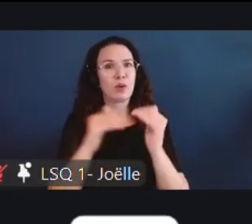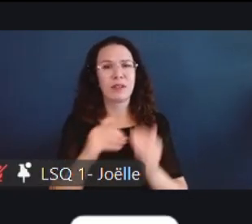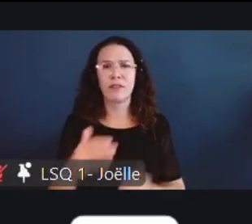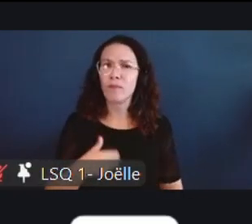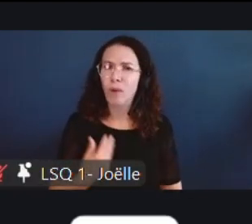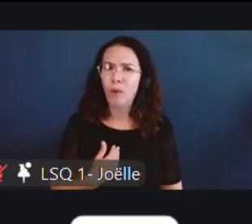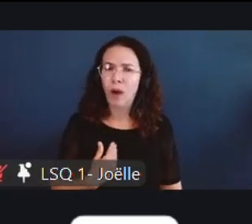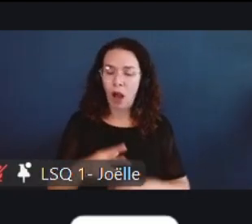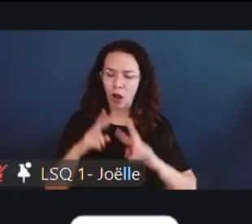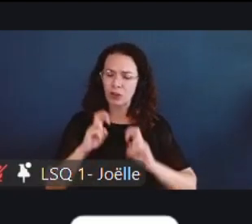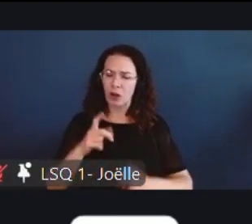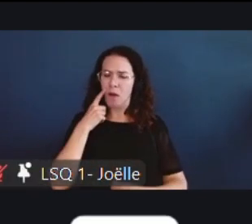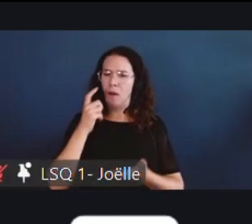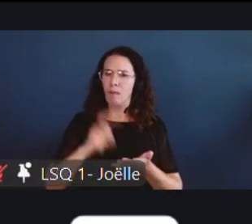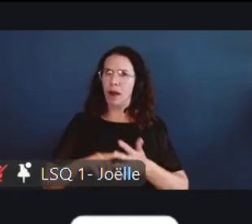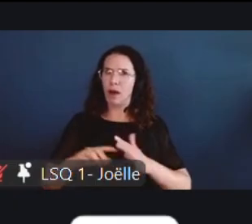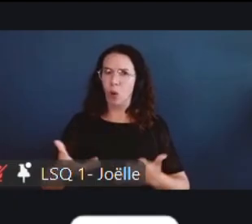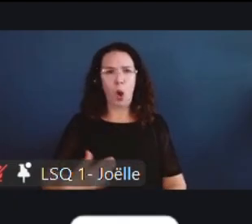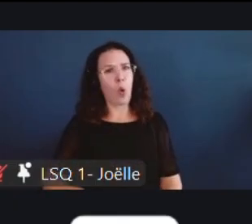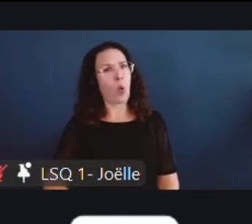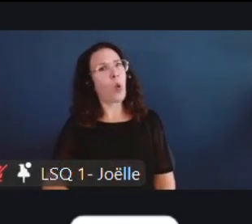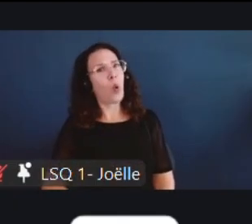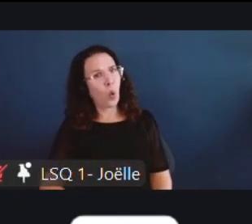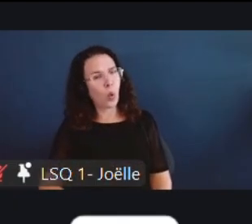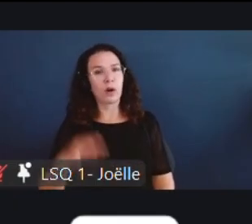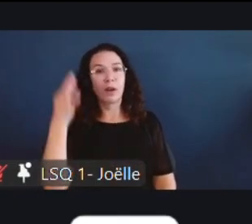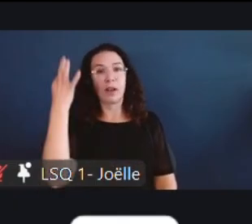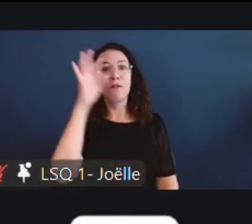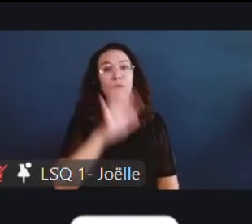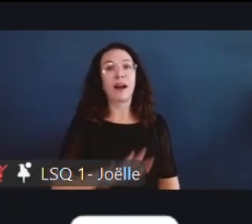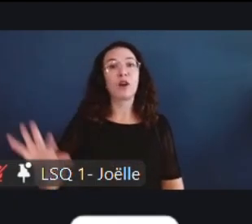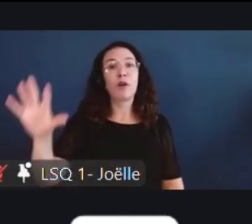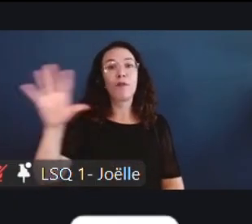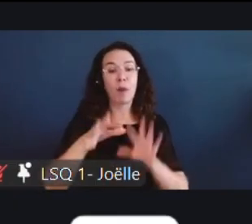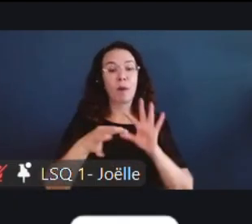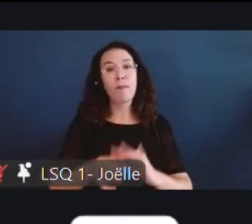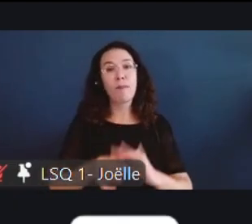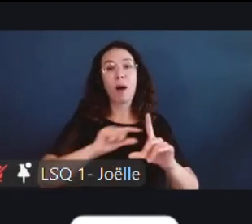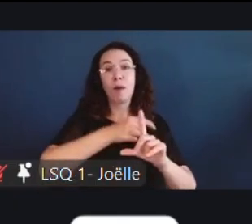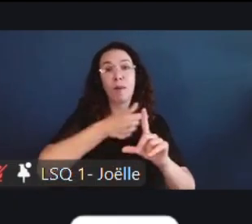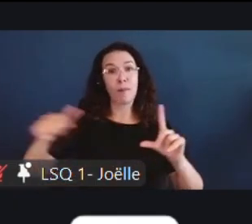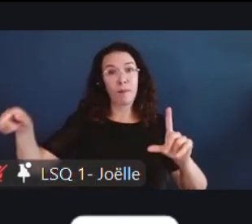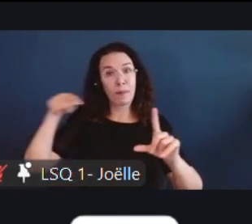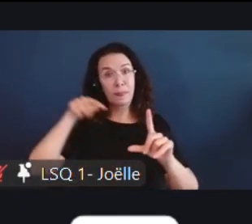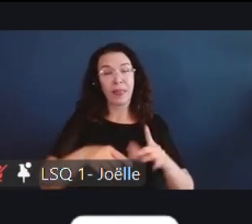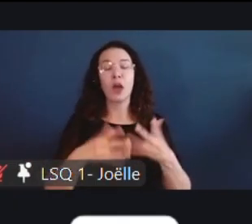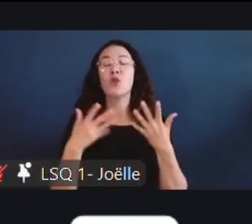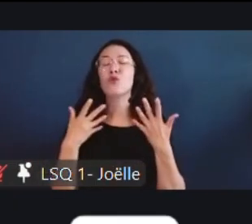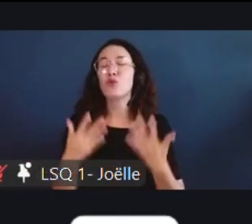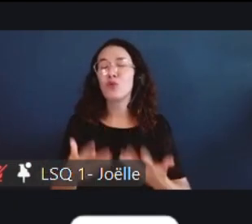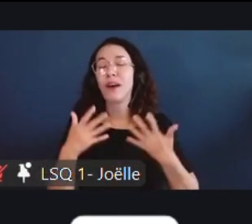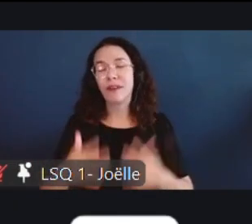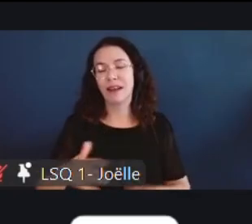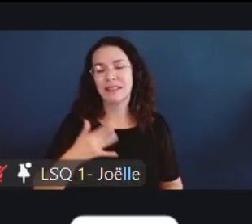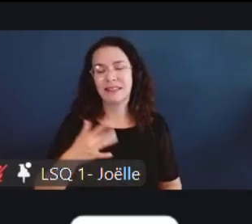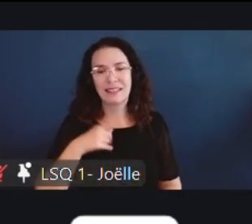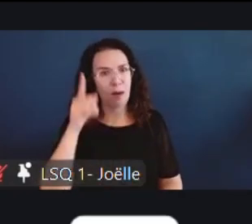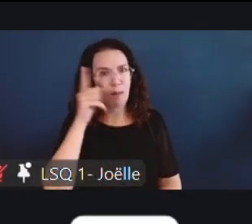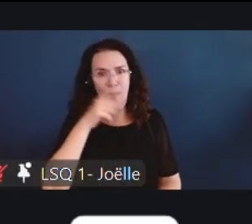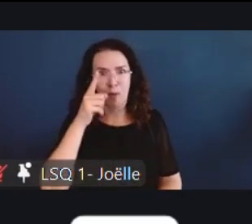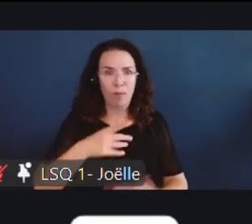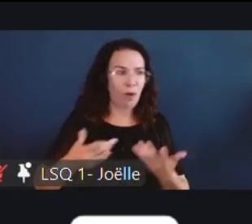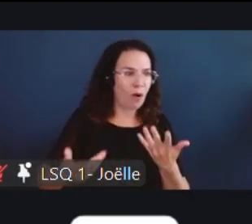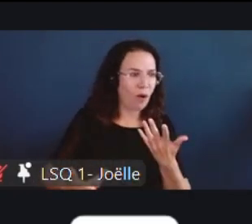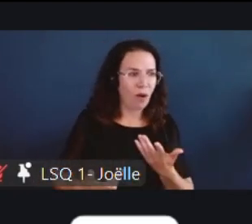nos recherches révèlent un constat déchirant. Les francophones de LGBTQIA+, ont souvent l'impression qu'elles ne peuvent pas